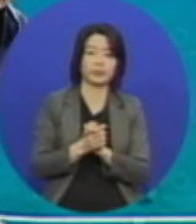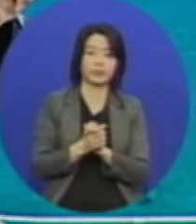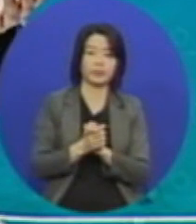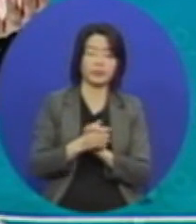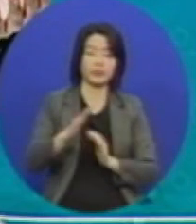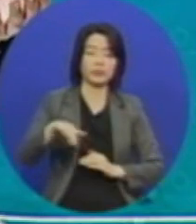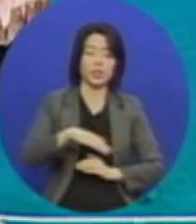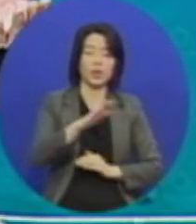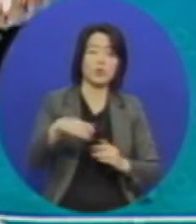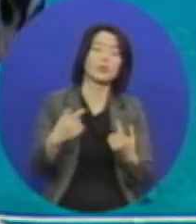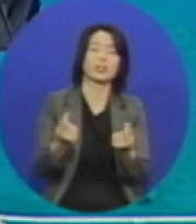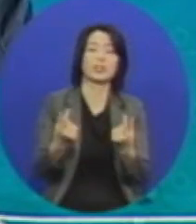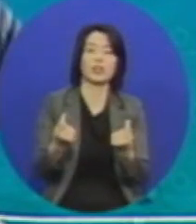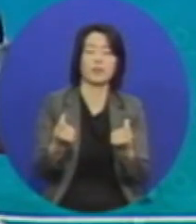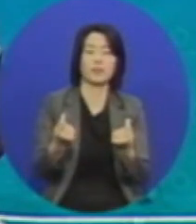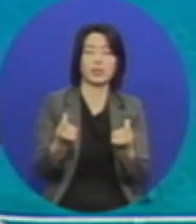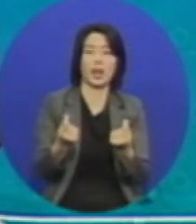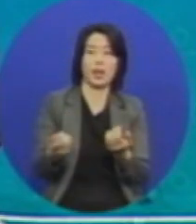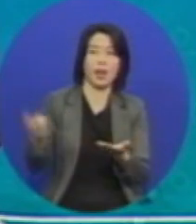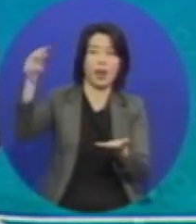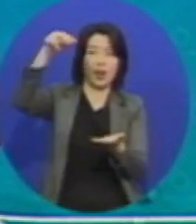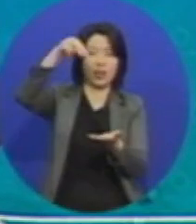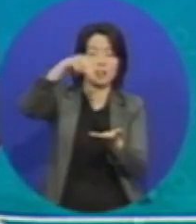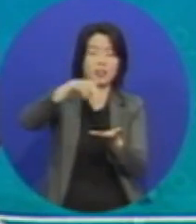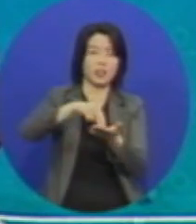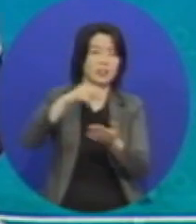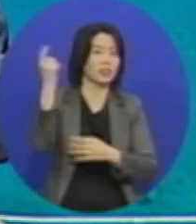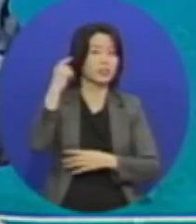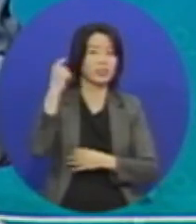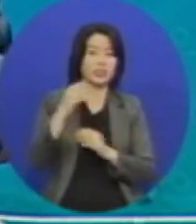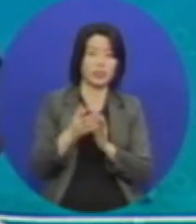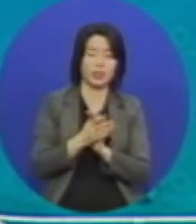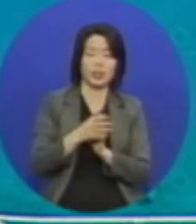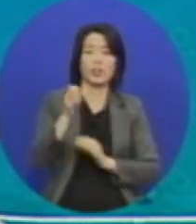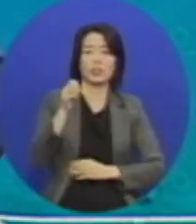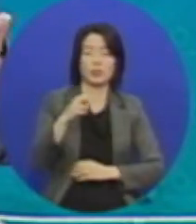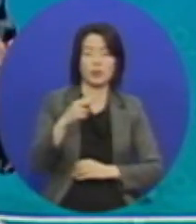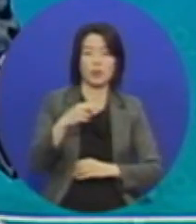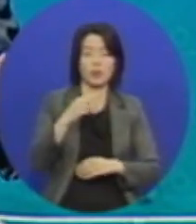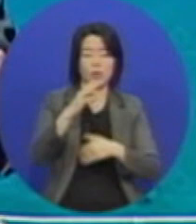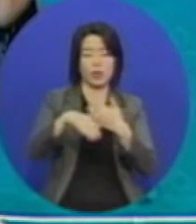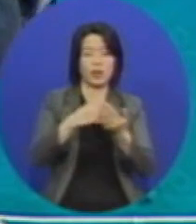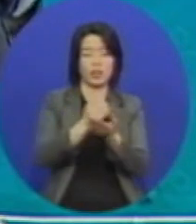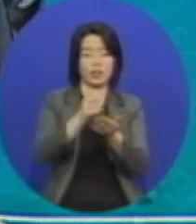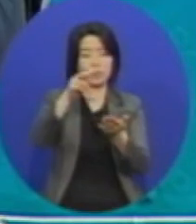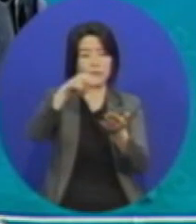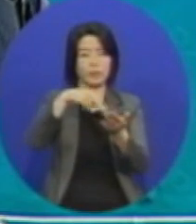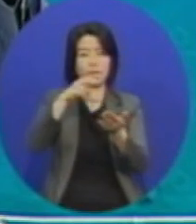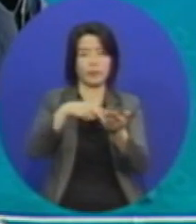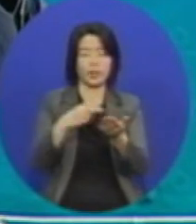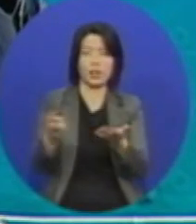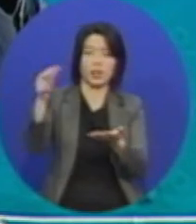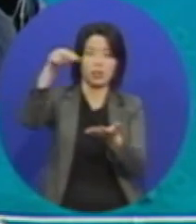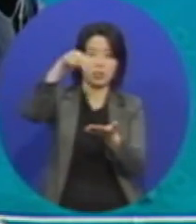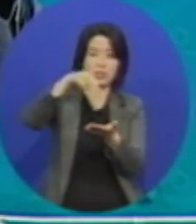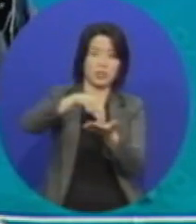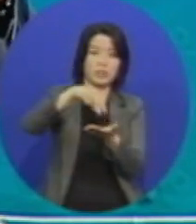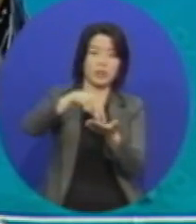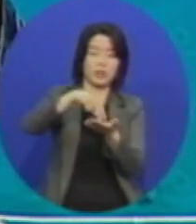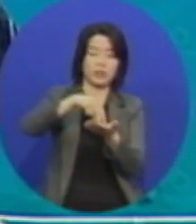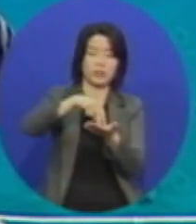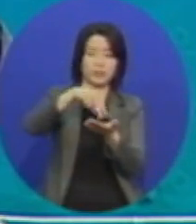우리처럼 다 말씀을 읽을 때 다 잘해서 일어났어요 그리고 하나님의 율법을 읽어내려 가는 동안에 내내 서서